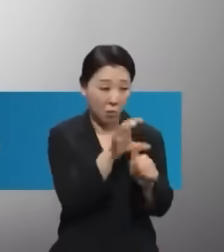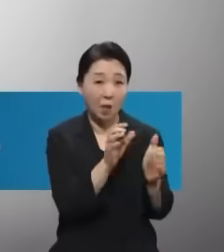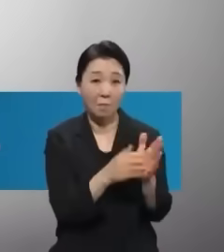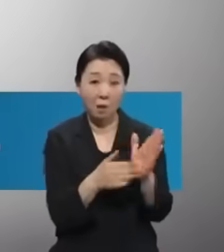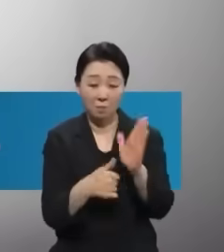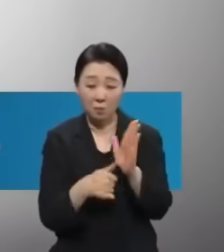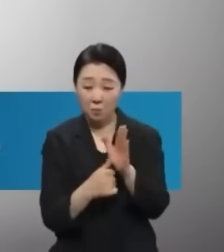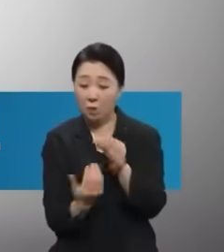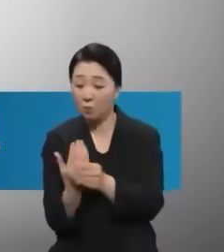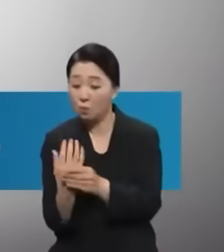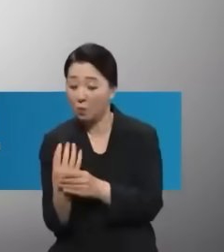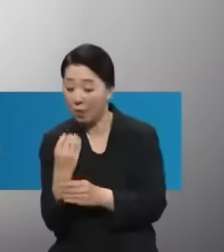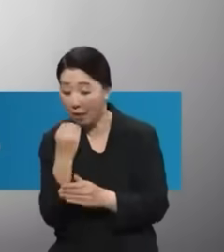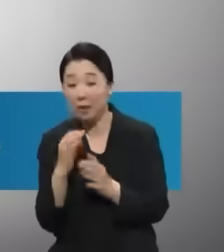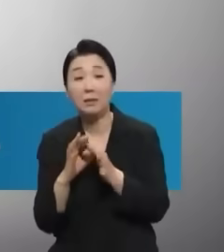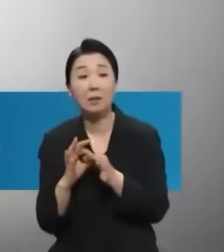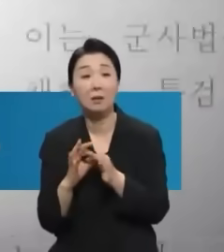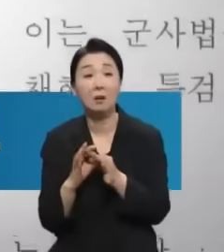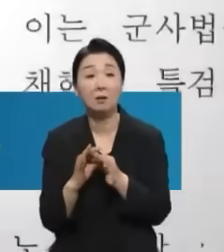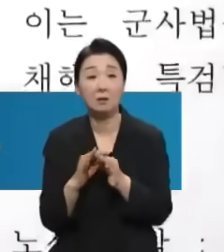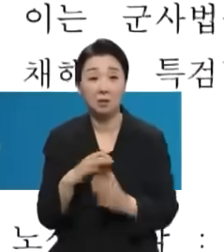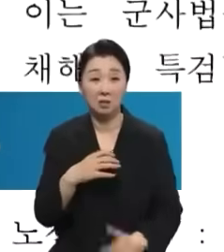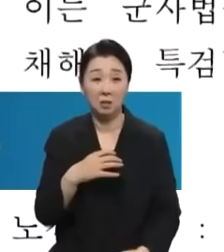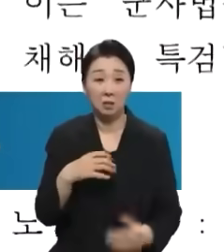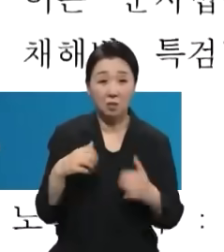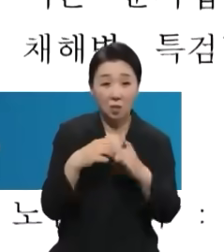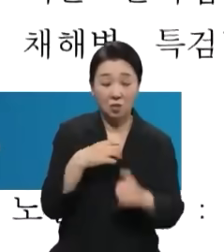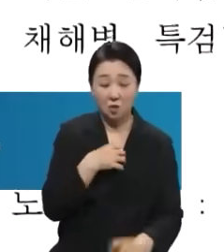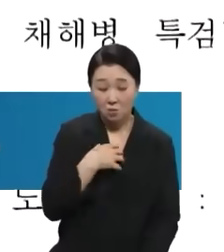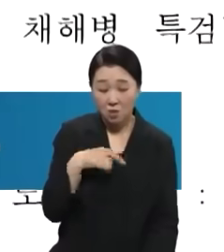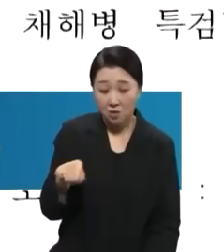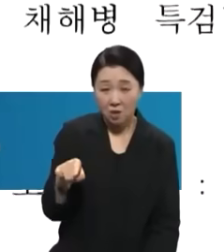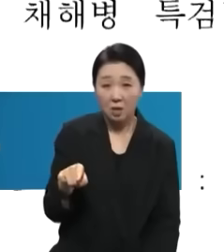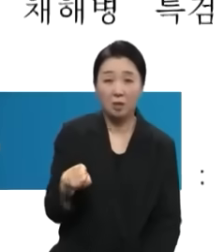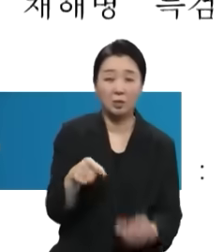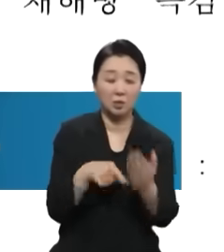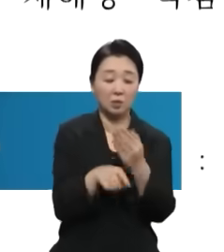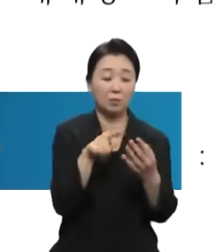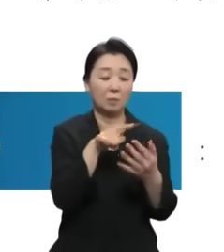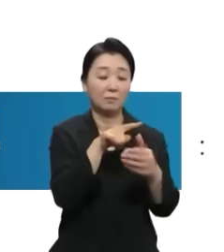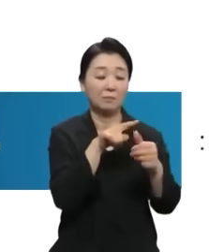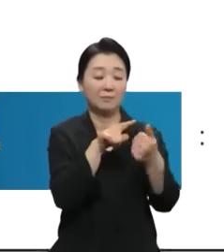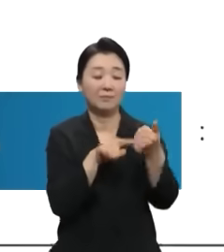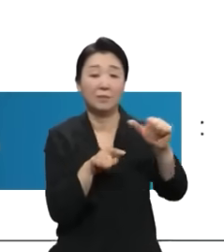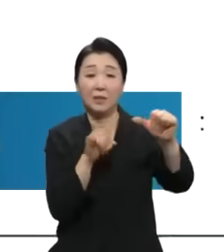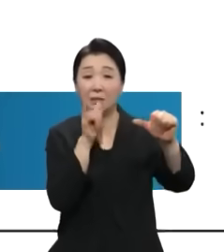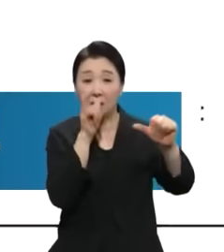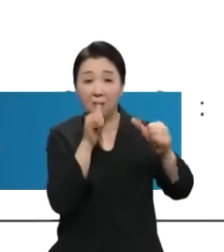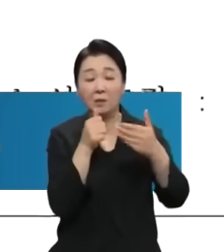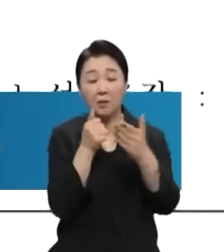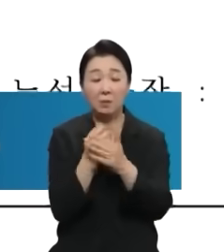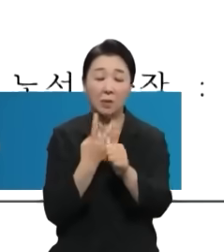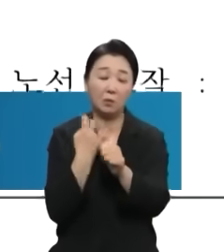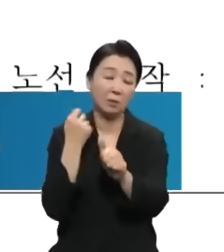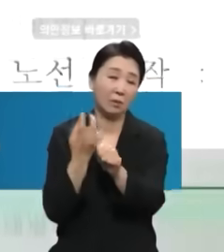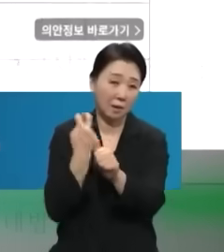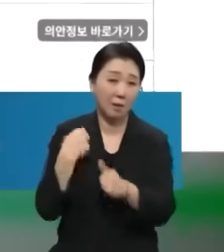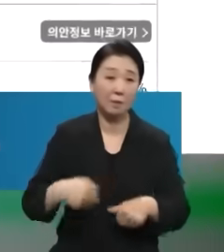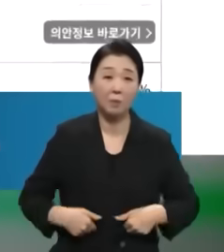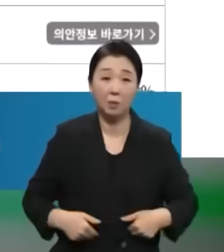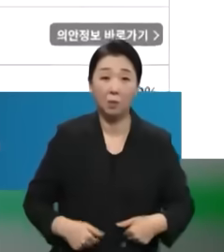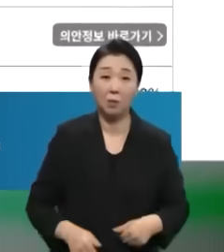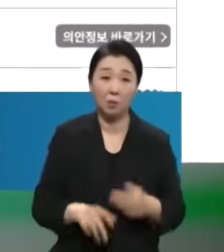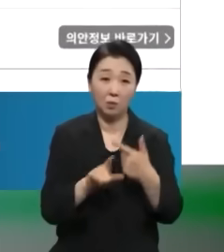명품 백수 수사건, 전쟁 위기 조장 등 다섯 가지 이유를 들며 대통령을 탄핵해야 한다고 청원했습니다.